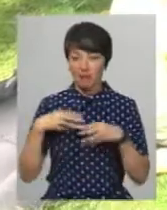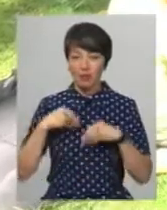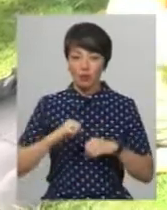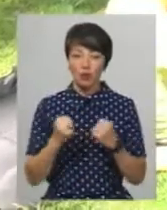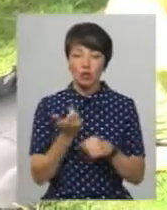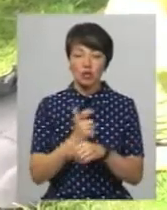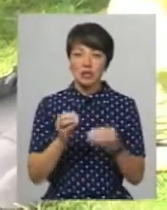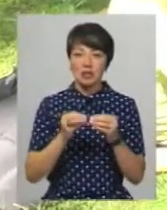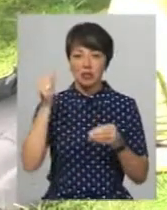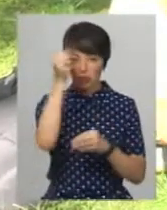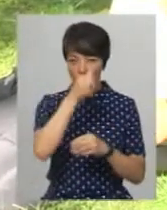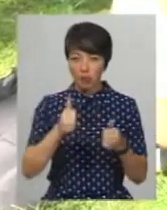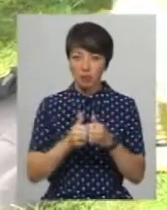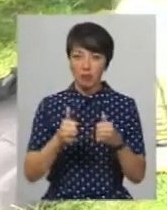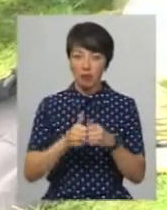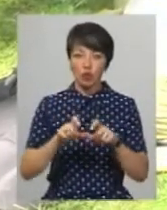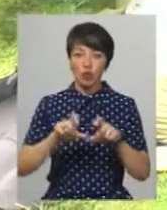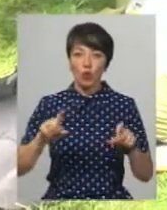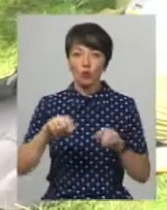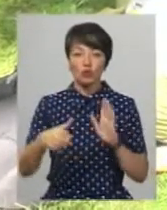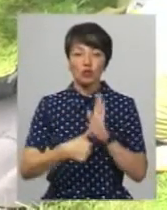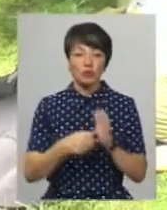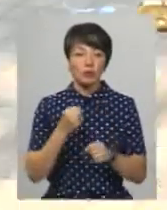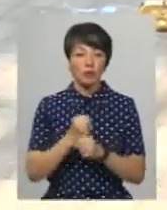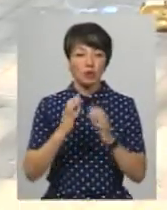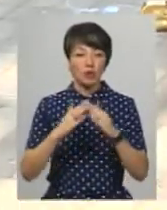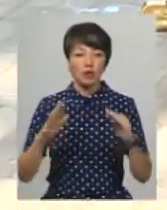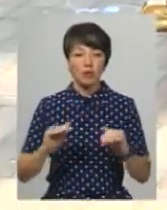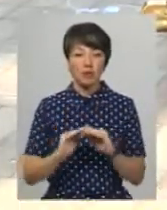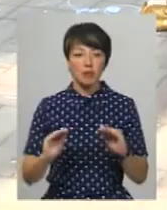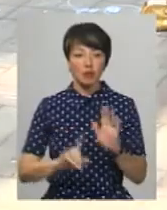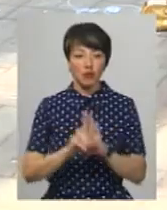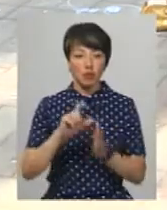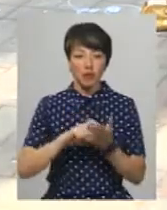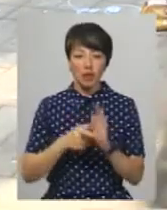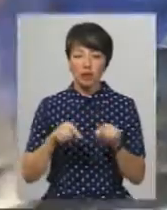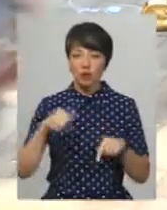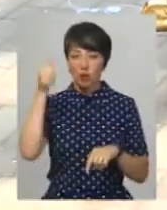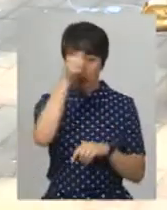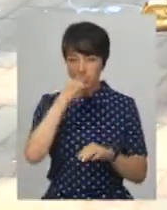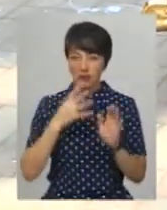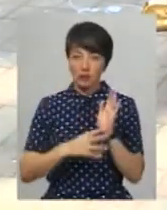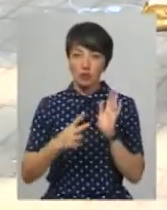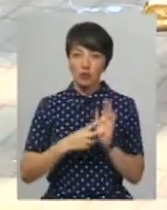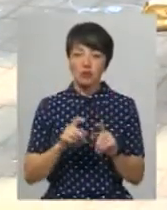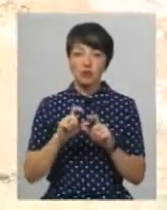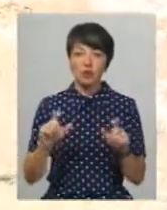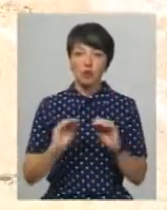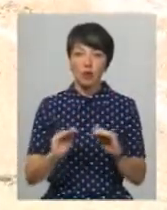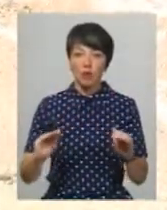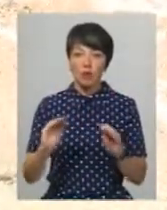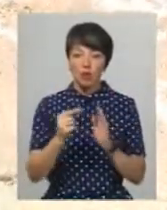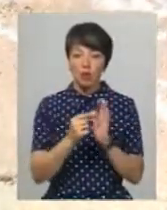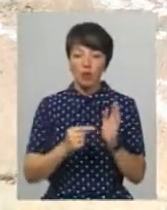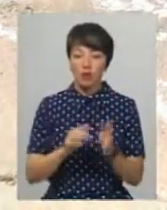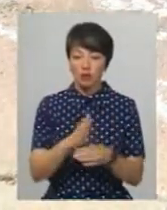Більше 10 років при спеціалізованій загальноосвітній школі номер 6 працює табір для учнів початкових класів. Цьогоріч тут 97 школярів, поділених на